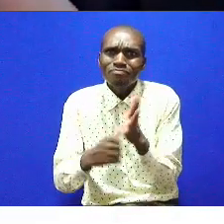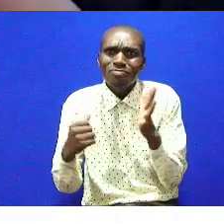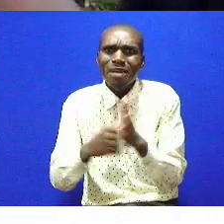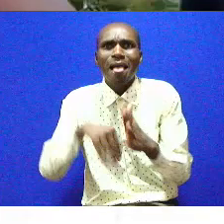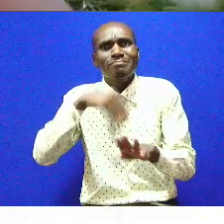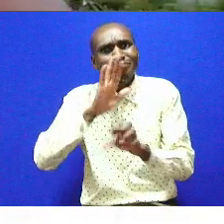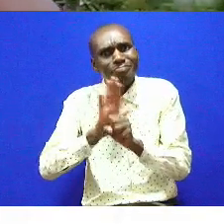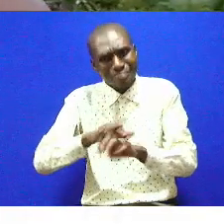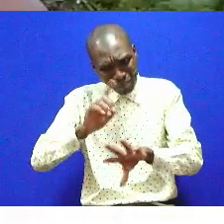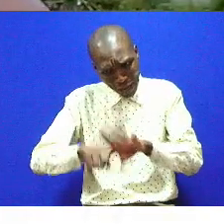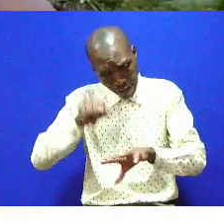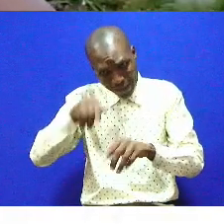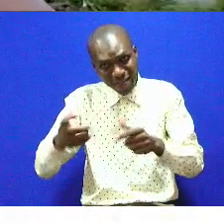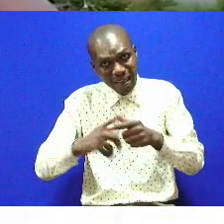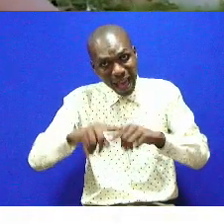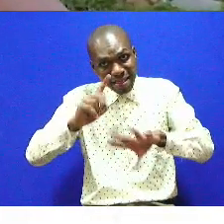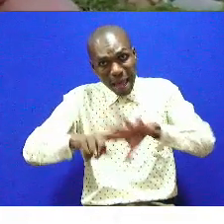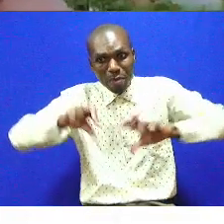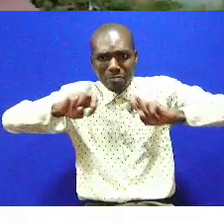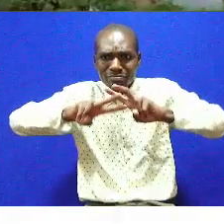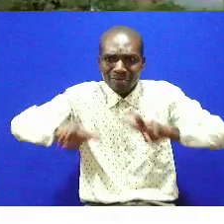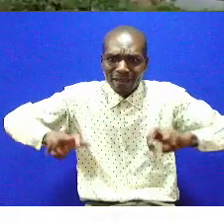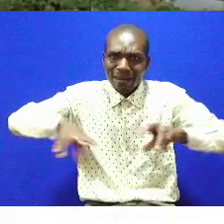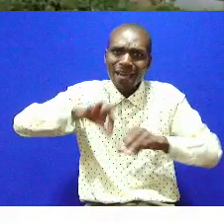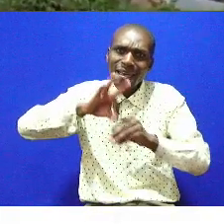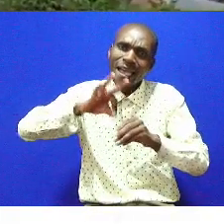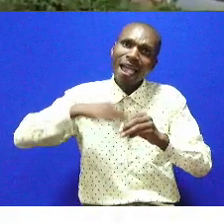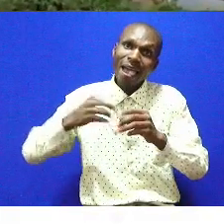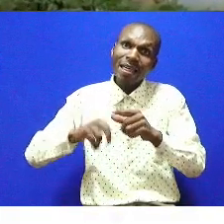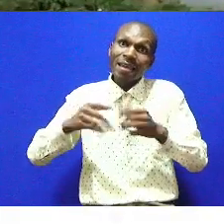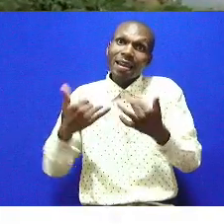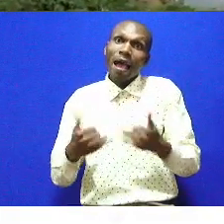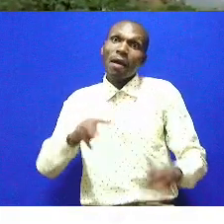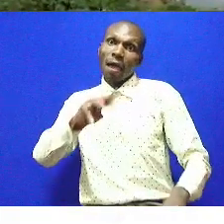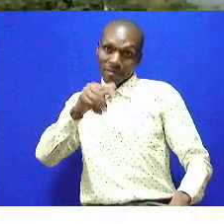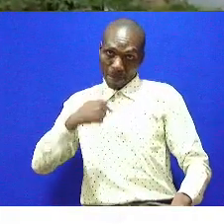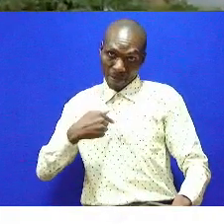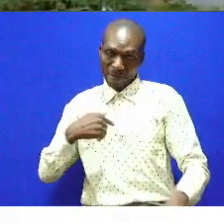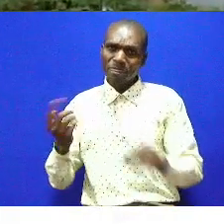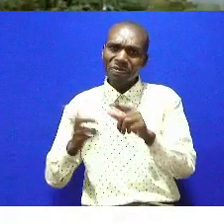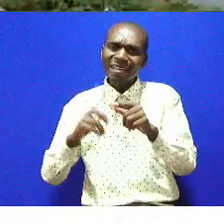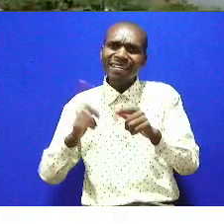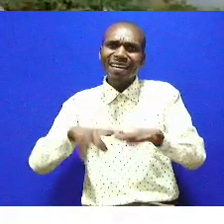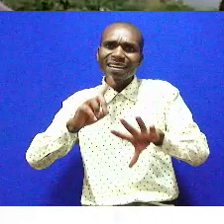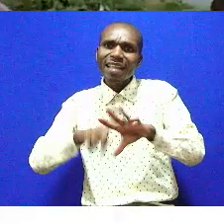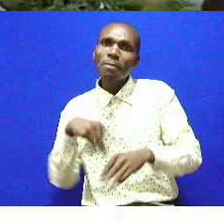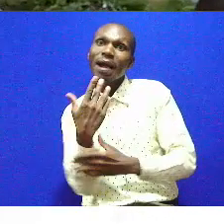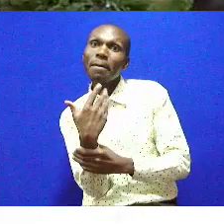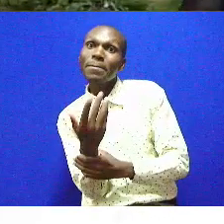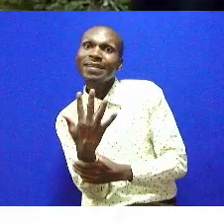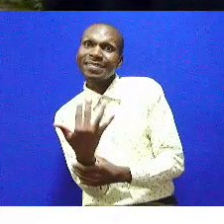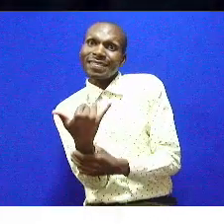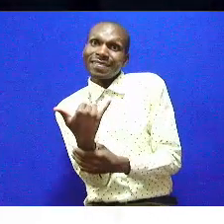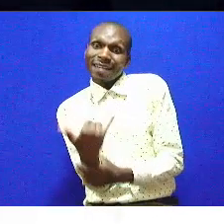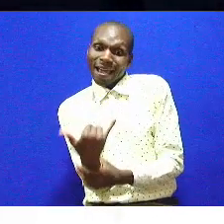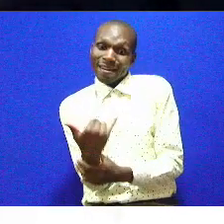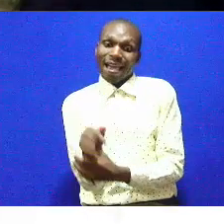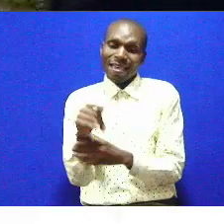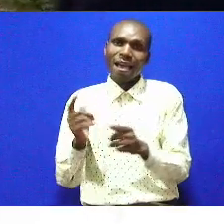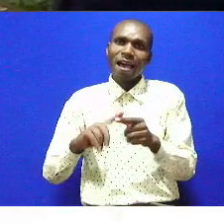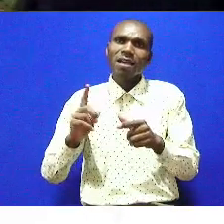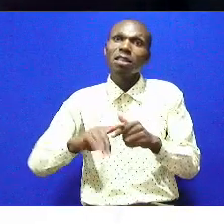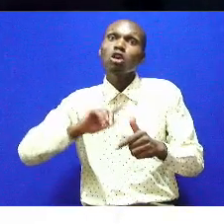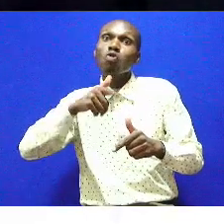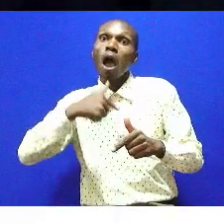long tena re korgi chikura no embo ni gerende mo MCA ne ginar ko sabang ringa go ikrabo ne no embo de bati